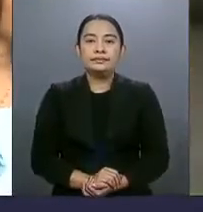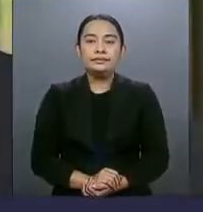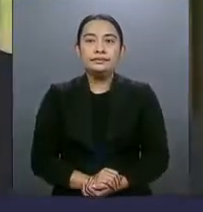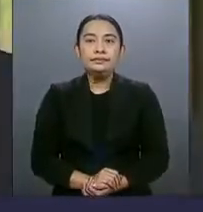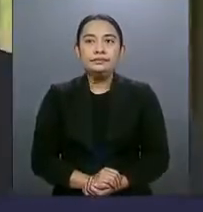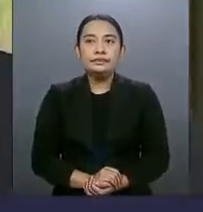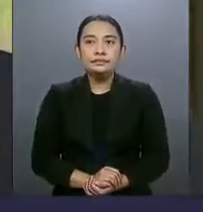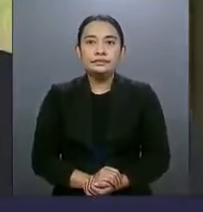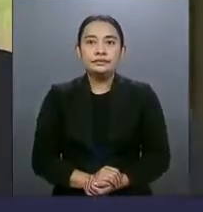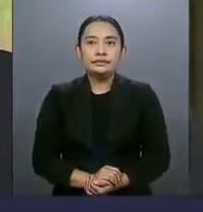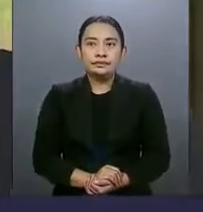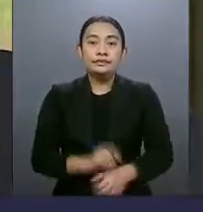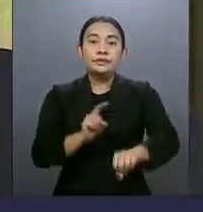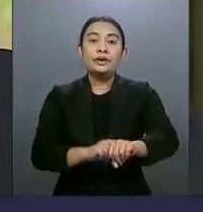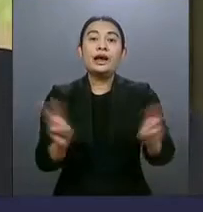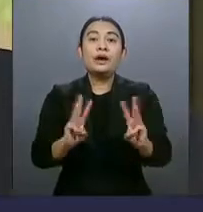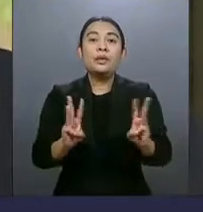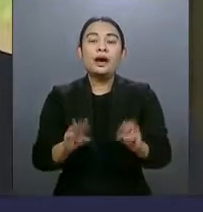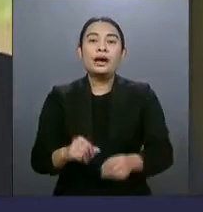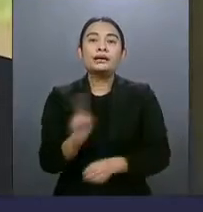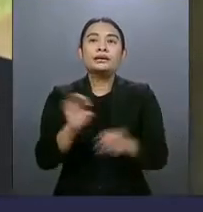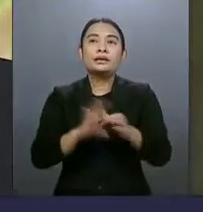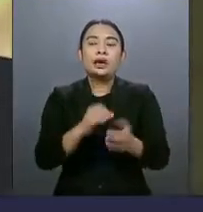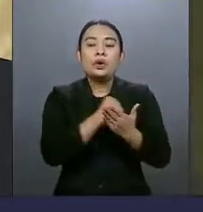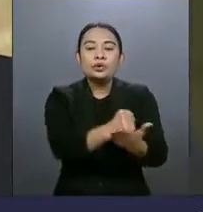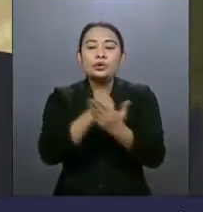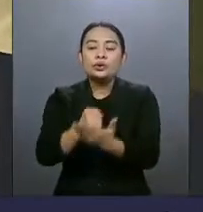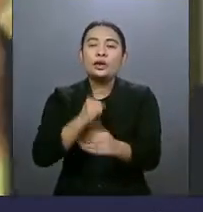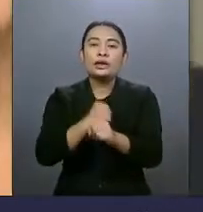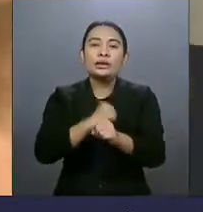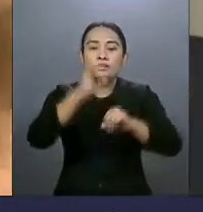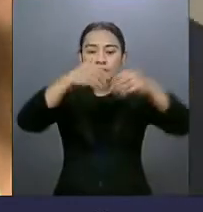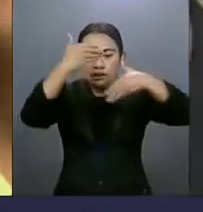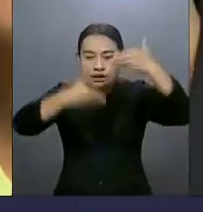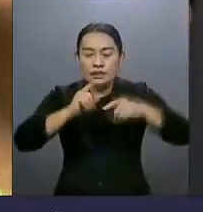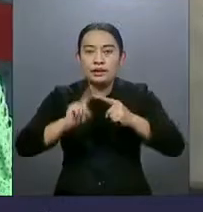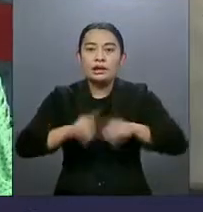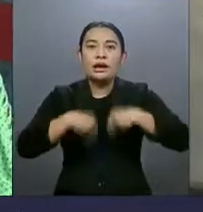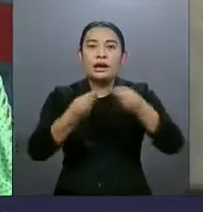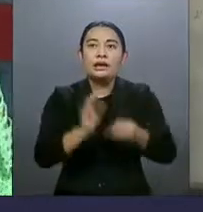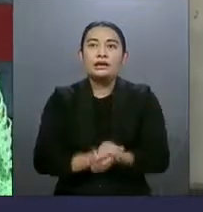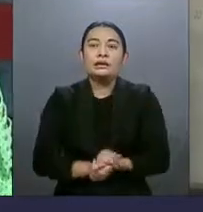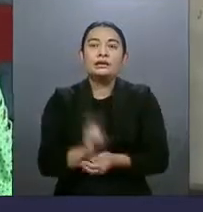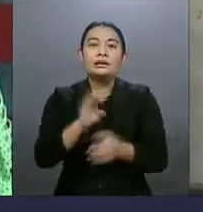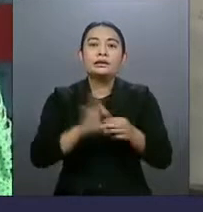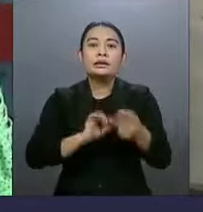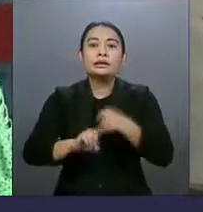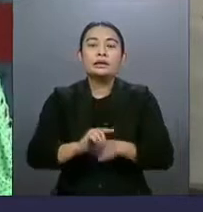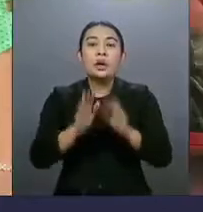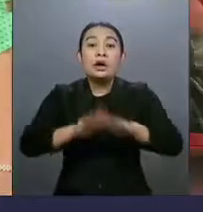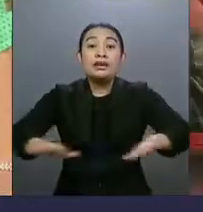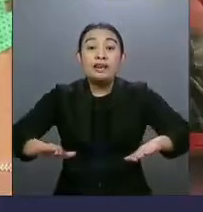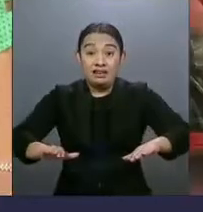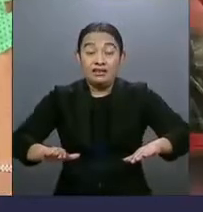มีเวลาว่างก็แบ่งให้งานการกุศลเห็นกันบ่อยๆหลายงานค่ะล่าสุดระดมทุนค่าผ่าตัดหัวใจให้เด็กป่วยโรคหัวใจแตกก